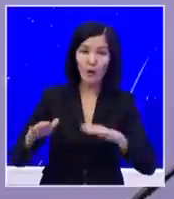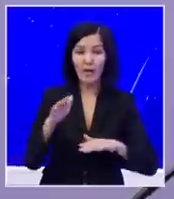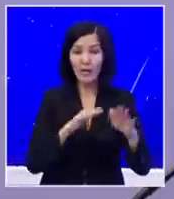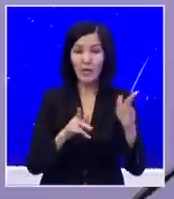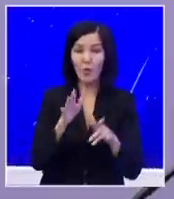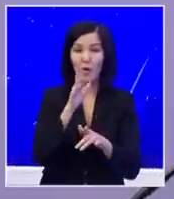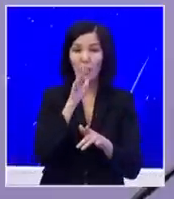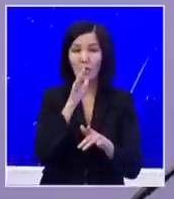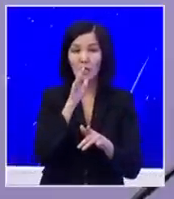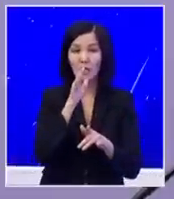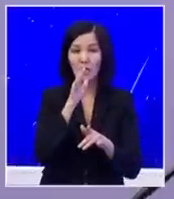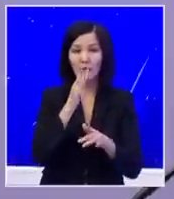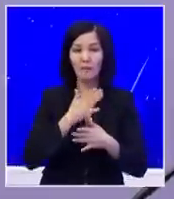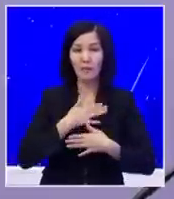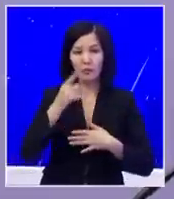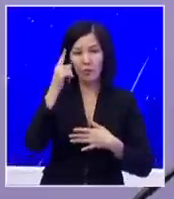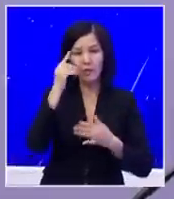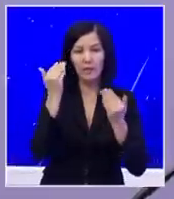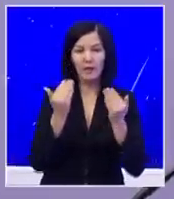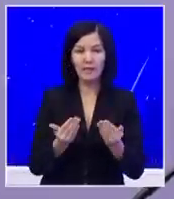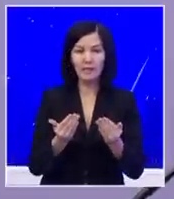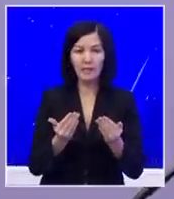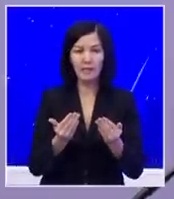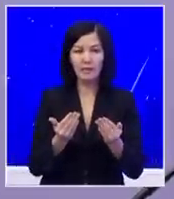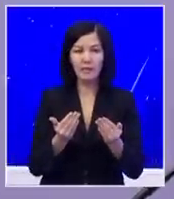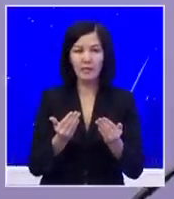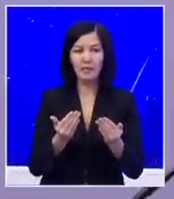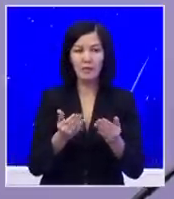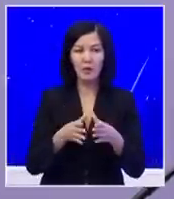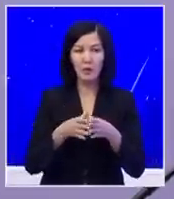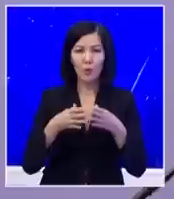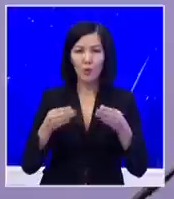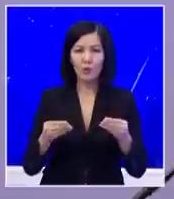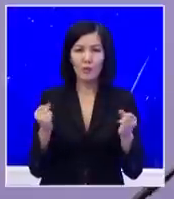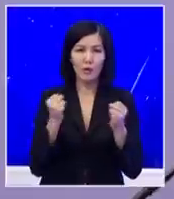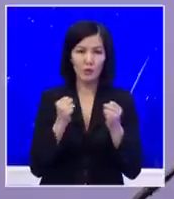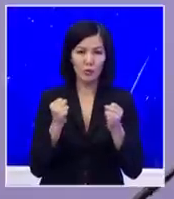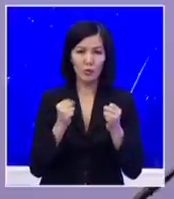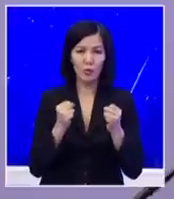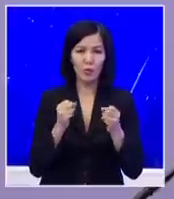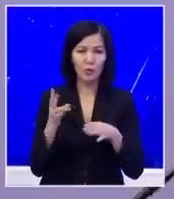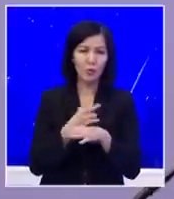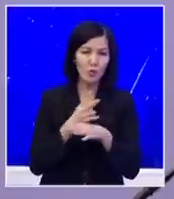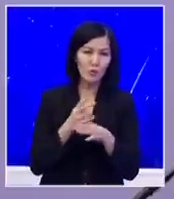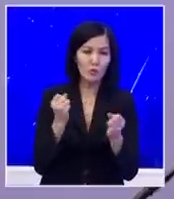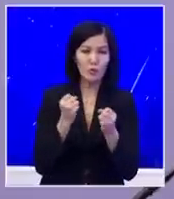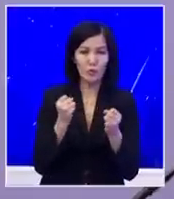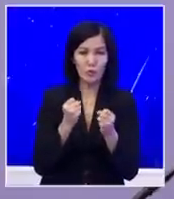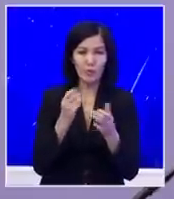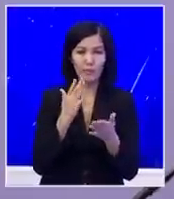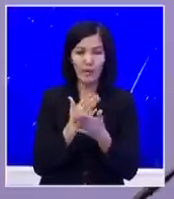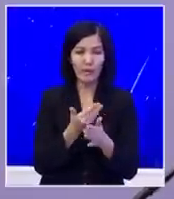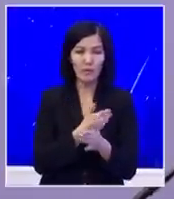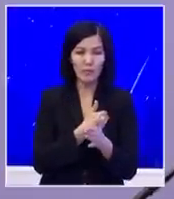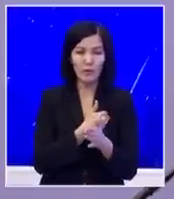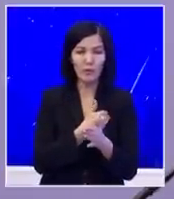шомылу сезоны біз ойладық. Қазіргі кезде мынау көктем кішкене суық, түнгі күндер